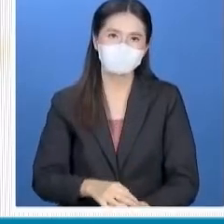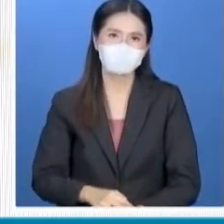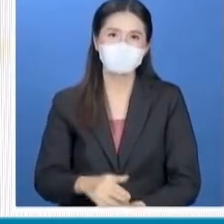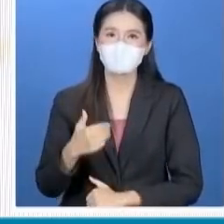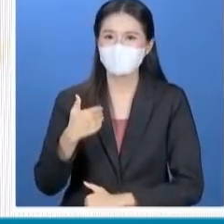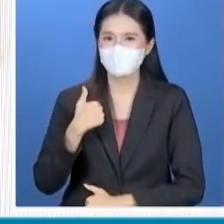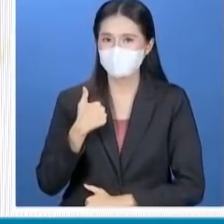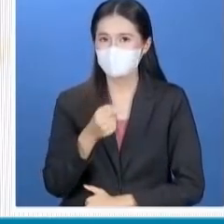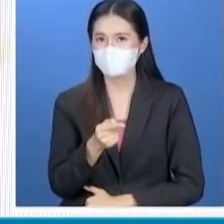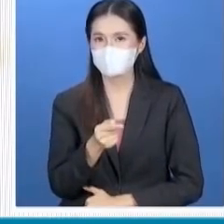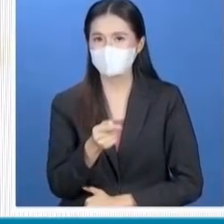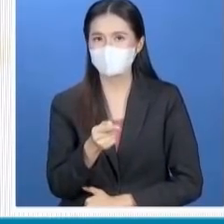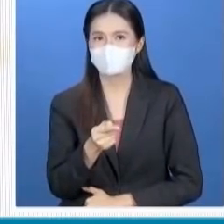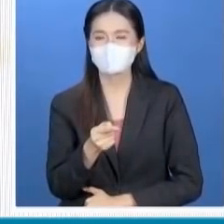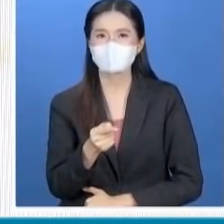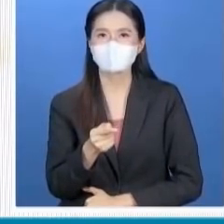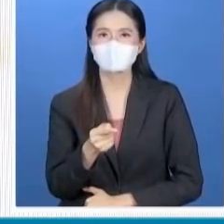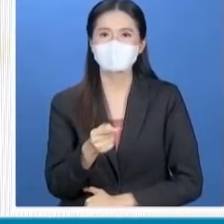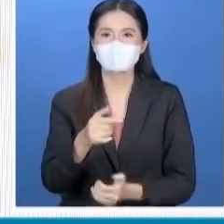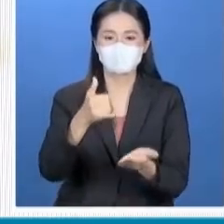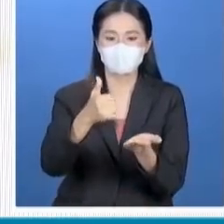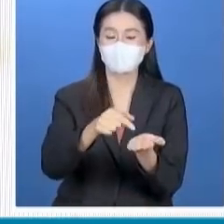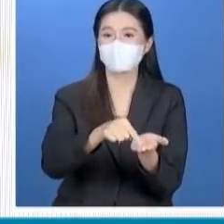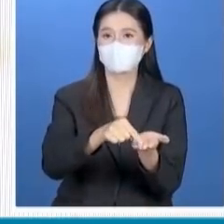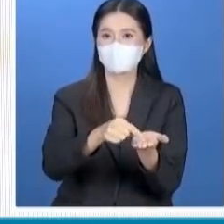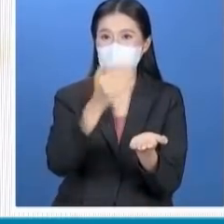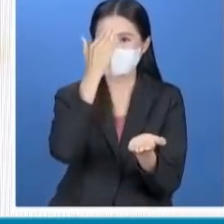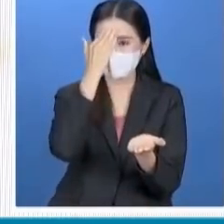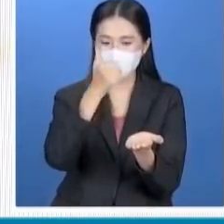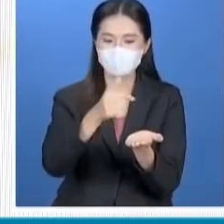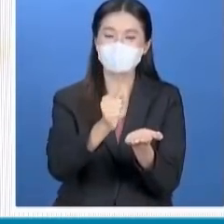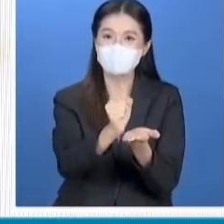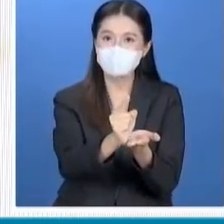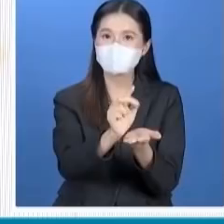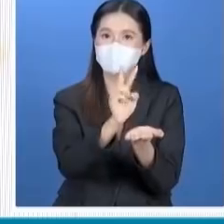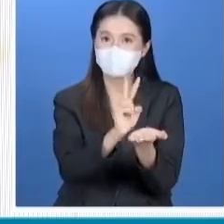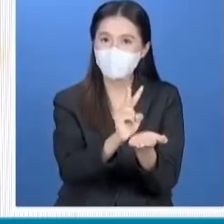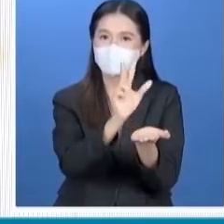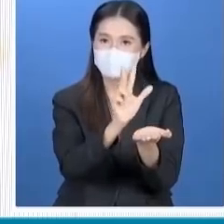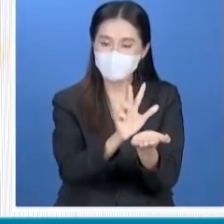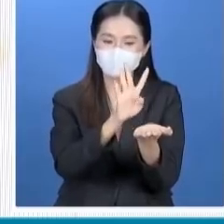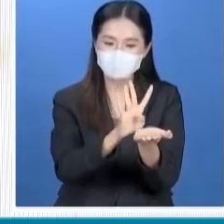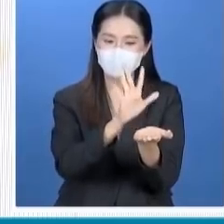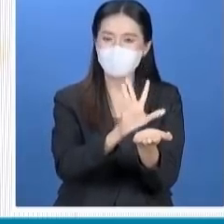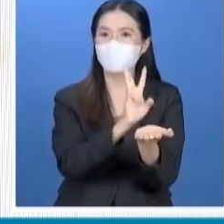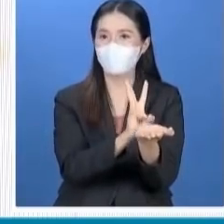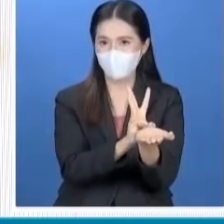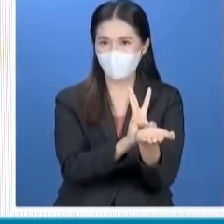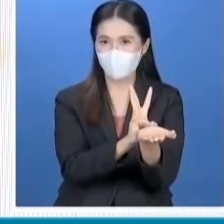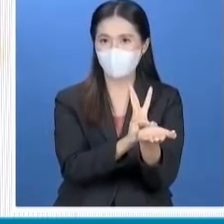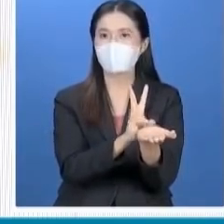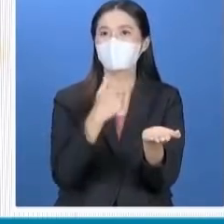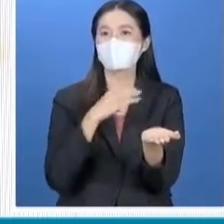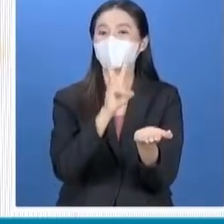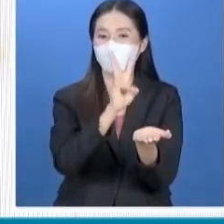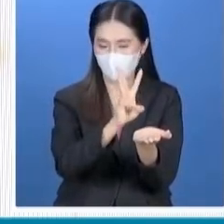ะมีผู้โดยสารตั้งแต่หัวเรือมี1 2 3 4 5 6นะครับซึ่งบนเรือจะ